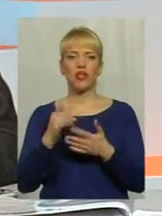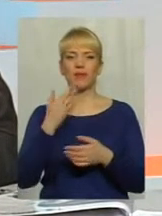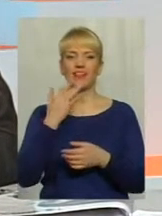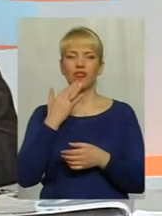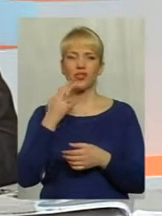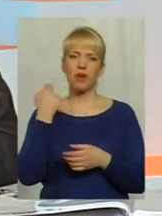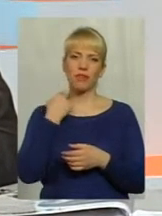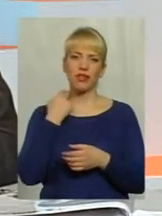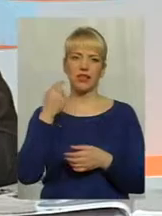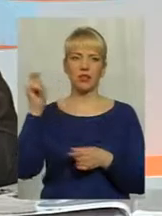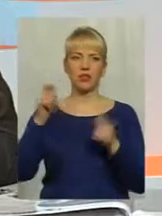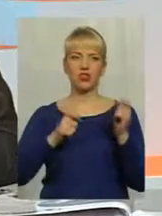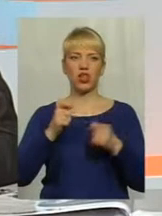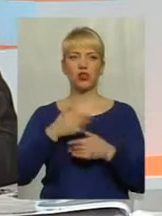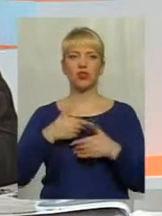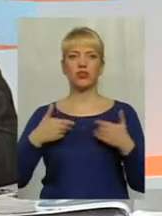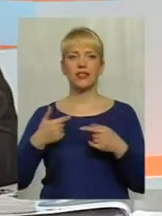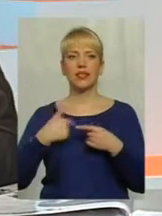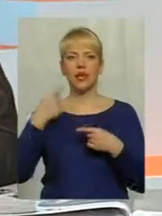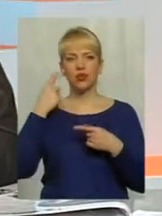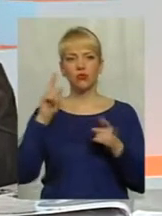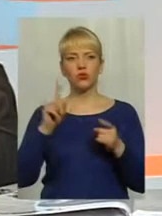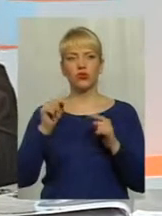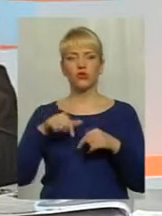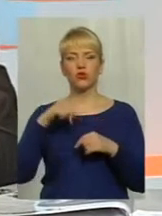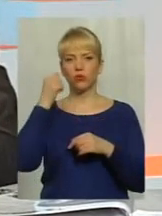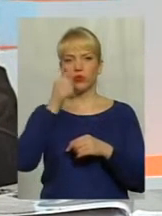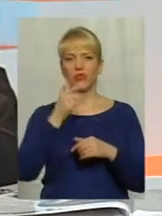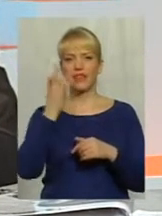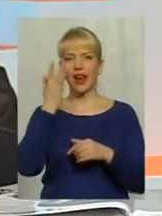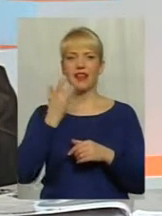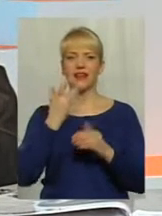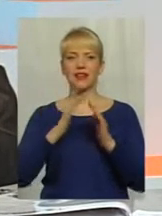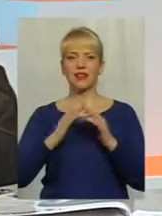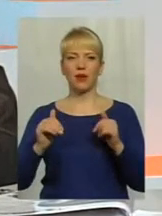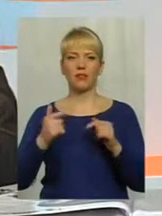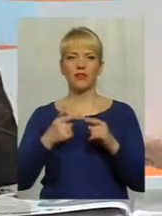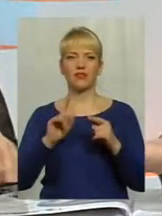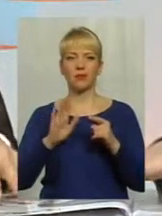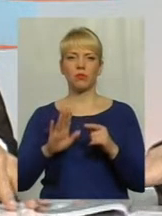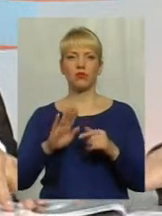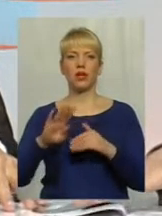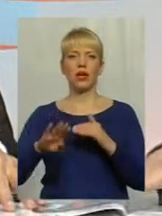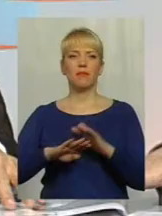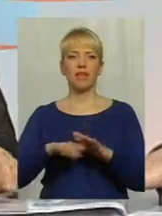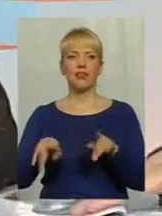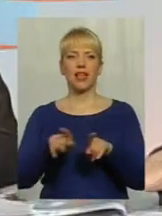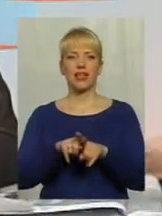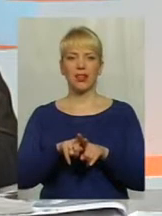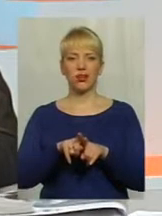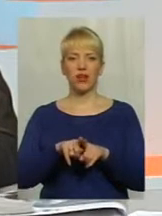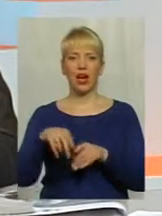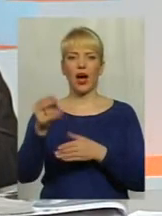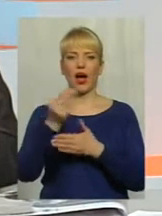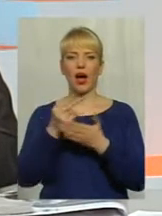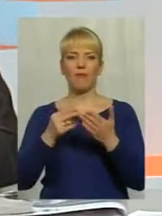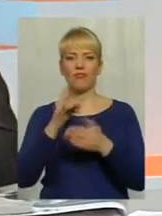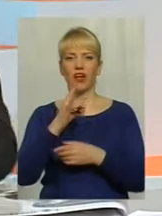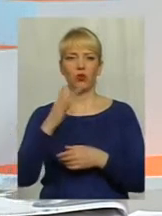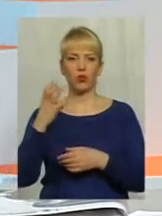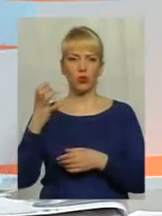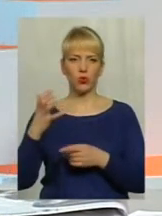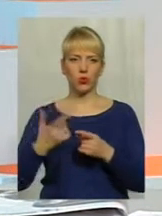із Британії приїжджають. Я думаю, що в цьому році наш літній табір, він теж вже буде під таким авіаторою, чи під таким